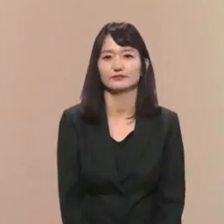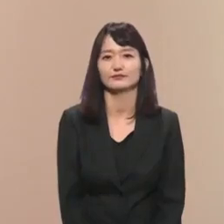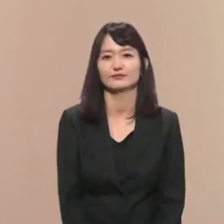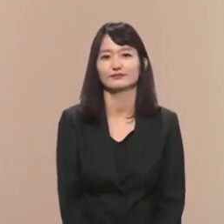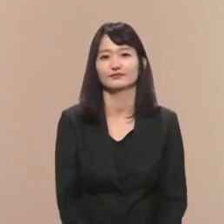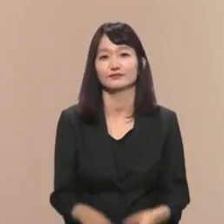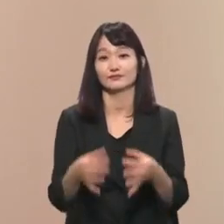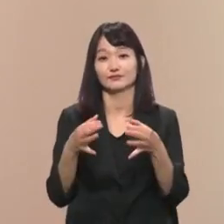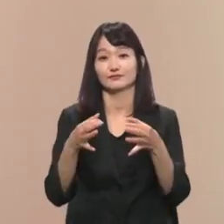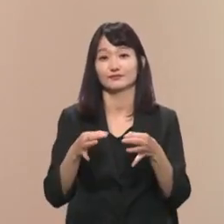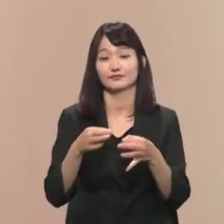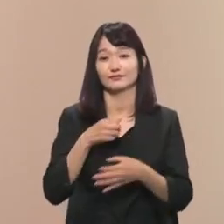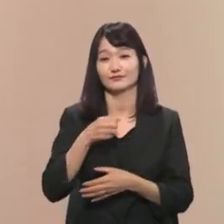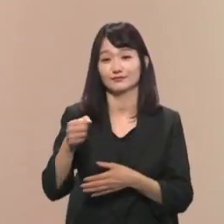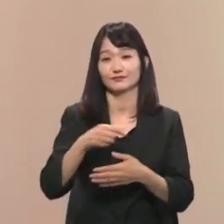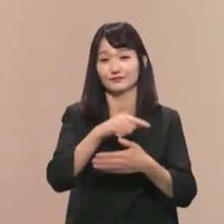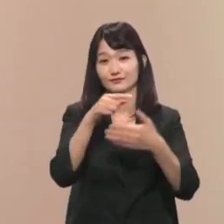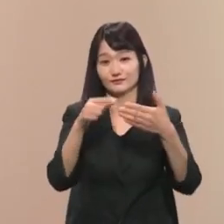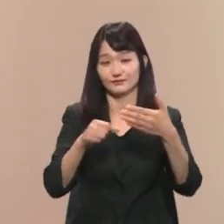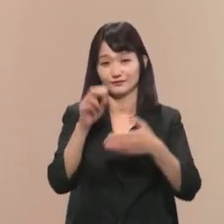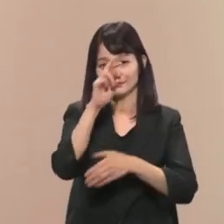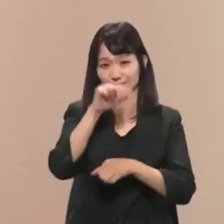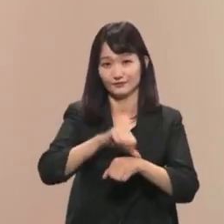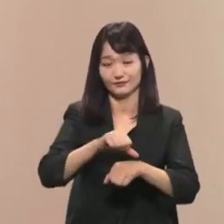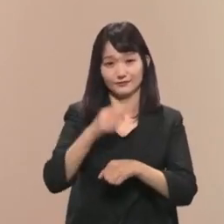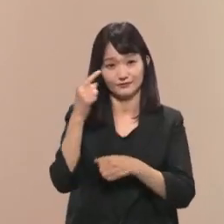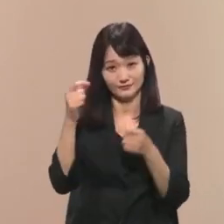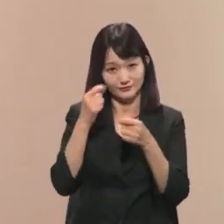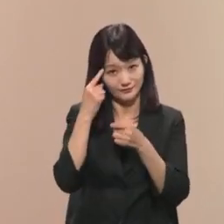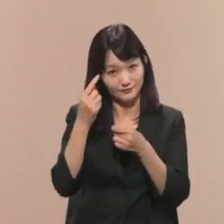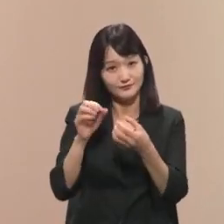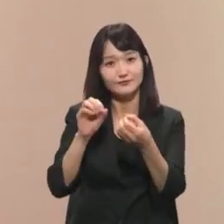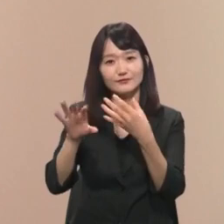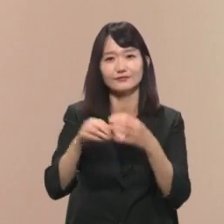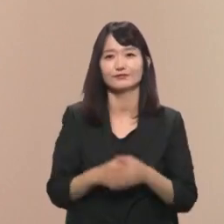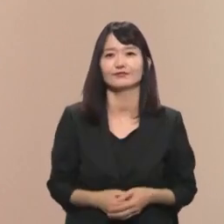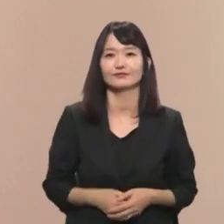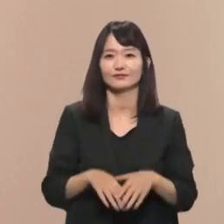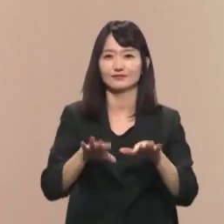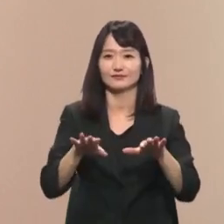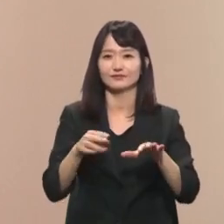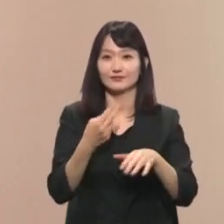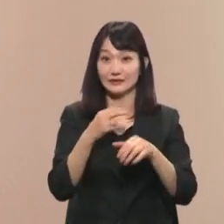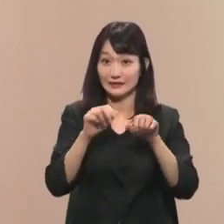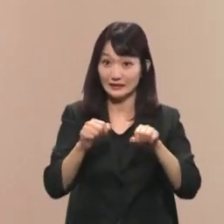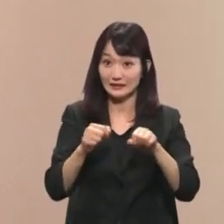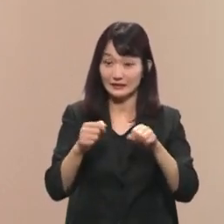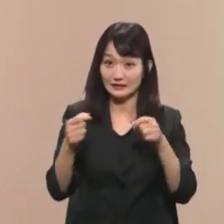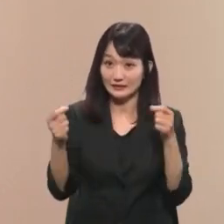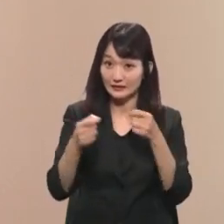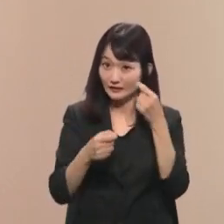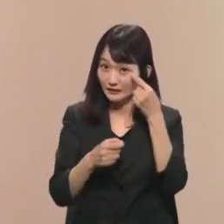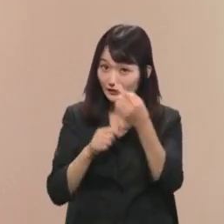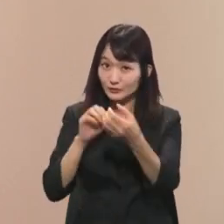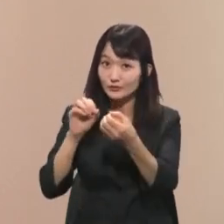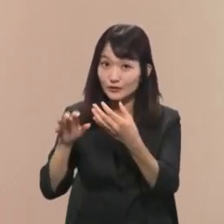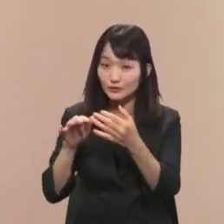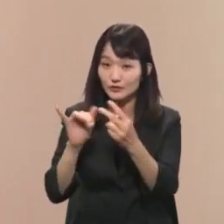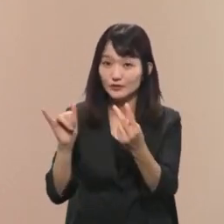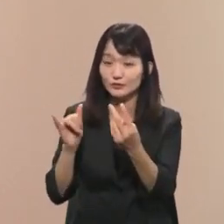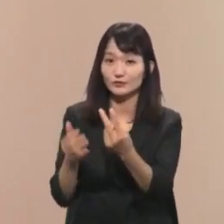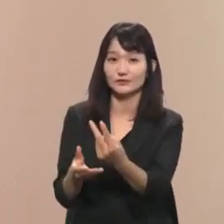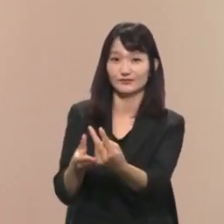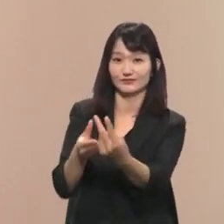네 금요일에 찾아오는 인터뷰 코너 오후에 티키타카입니다 오늘은 살아있는 티키타카 그 자체 두 분을 모셨는데요